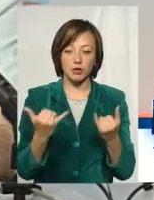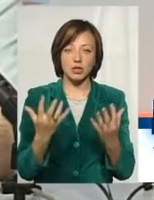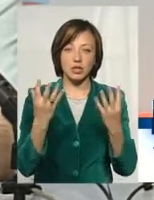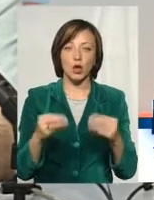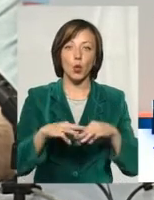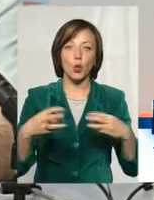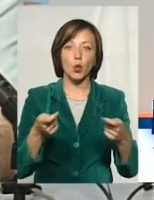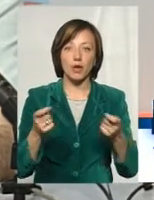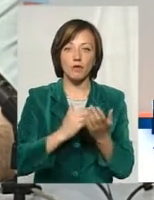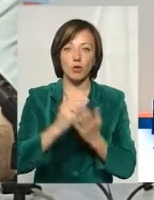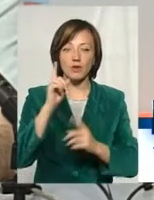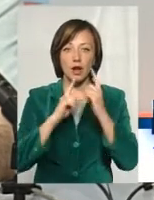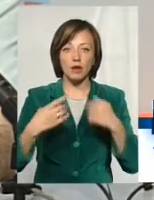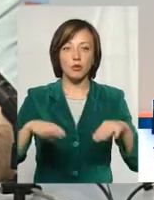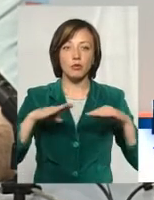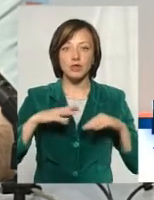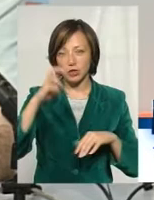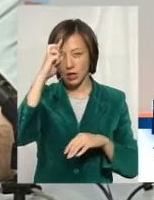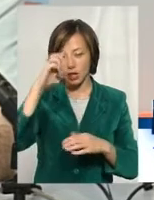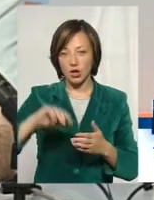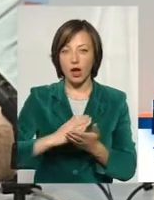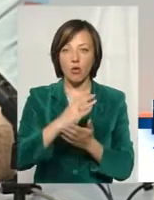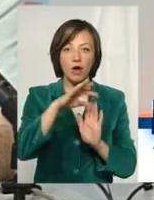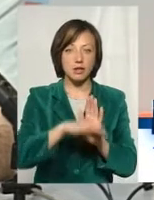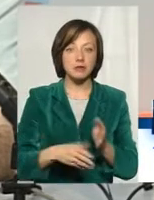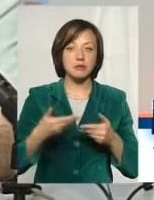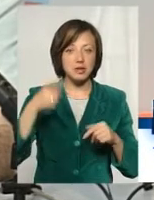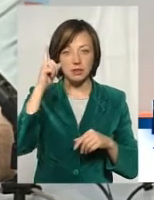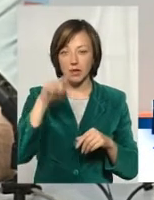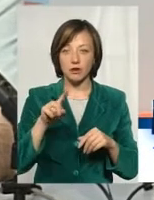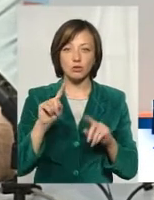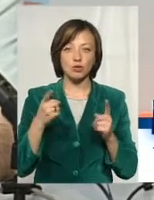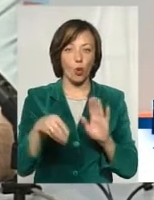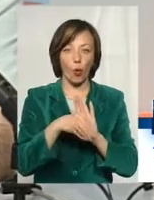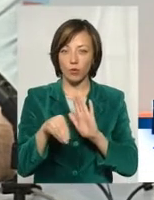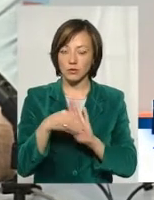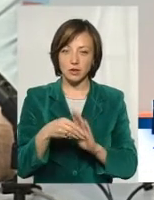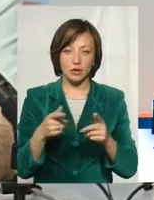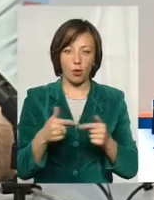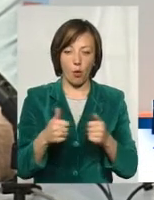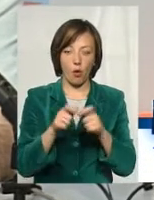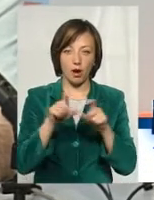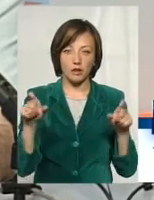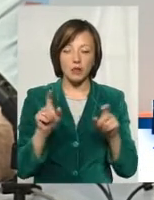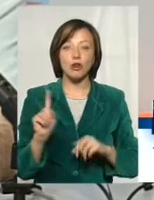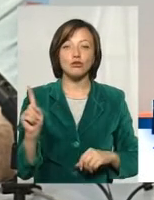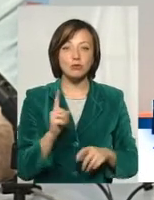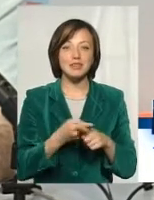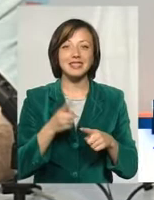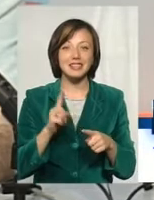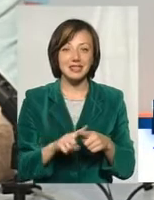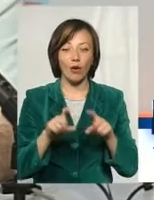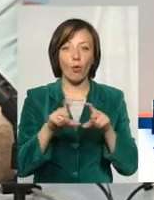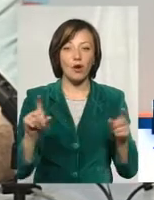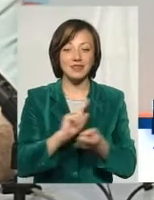і Верховна Рада поки пропонують Держгеокадастр, а ми знаємо, що це дуже є корупційний орган. І тому, щоб цей орган